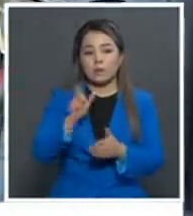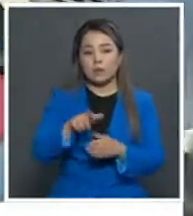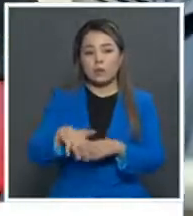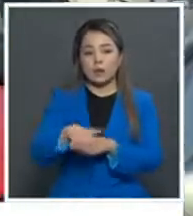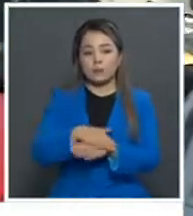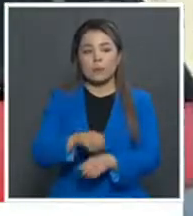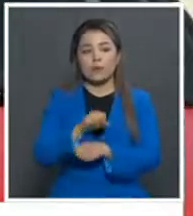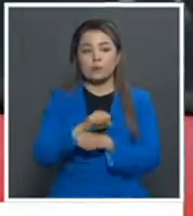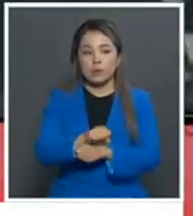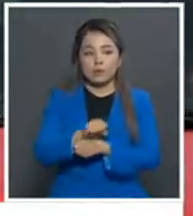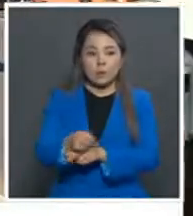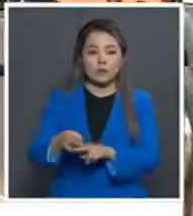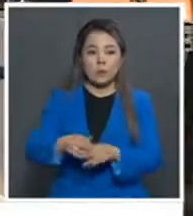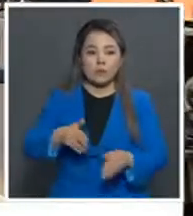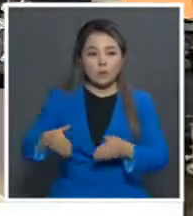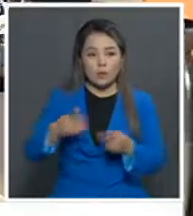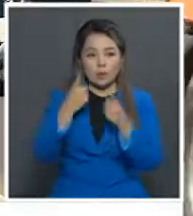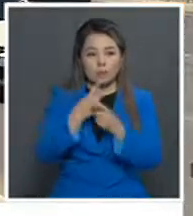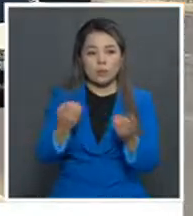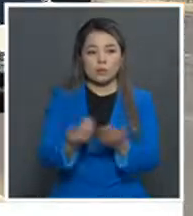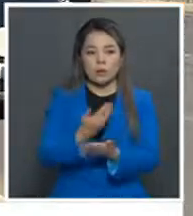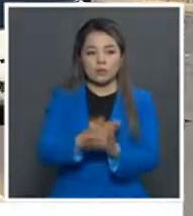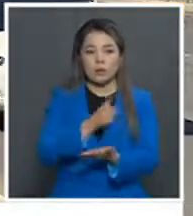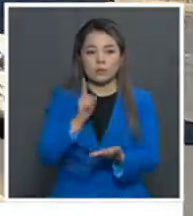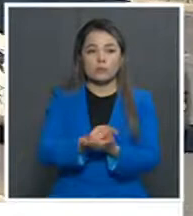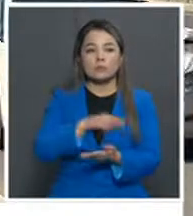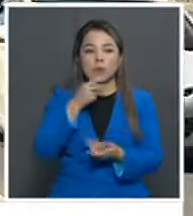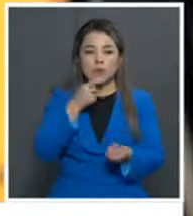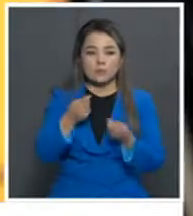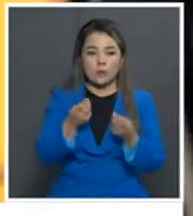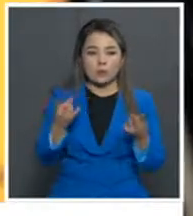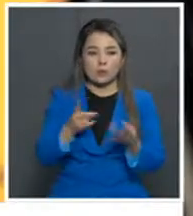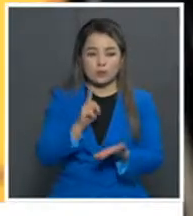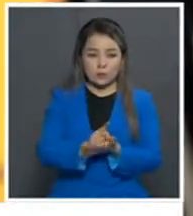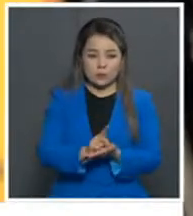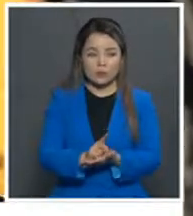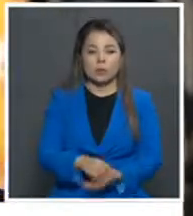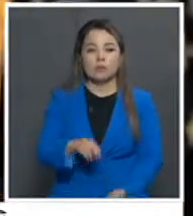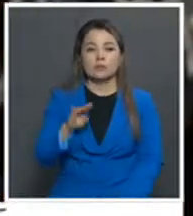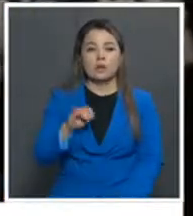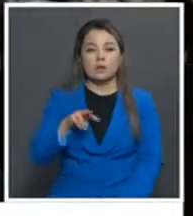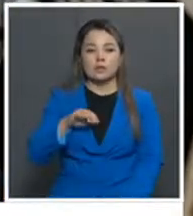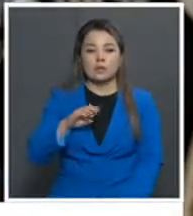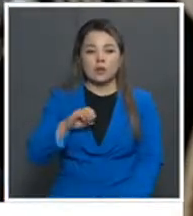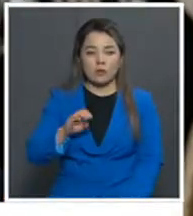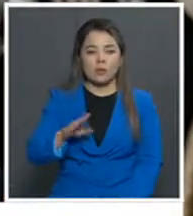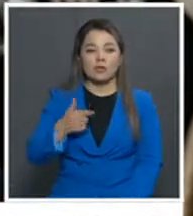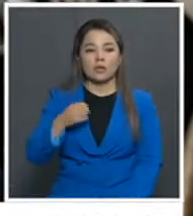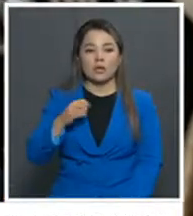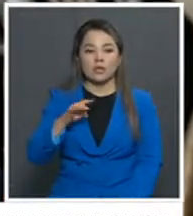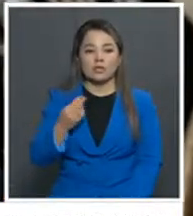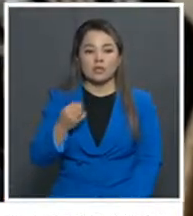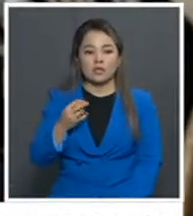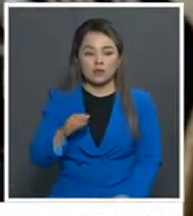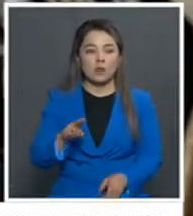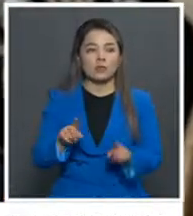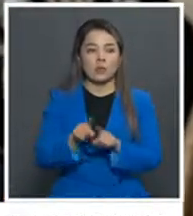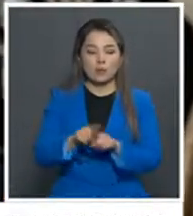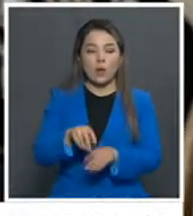жол кептелісін болдырмау үшін ескертуді қаперде сау қажет. Тілендиев, Пушкин, Герцен көшелері сияқты, Қарталы көшесі